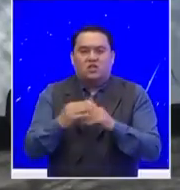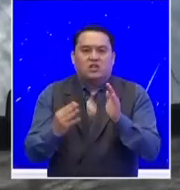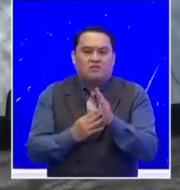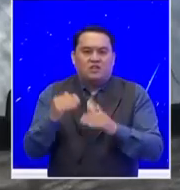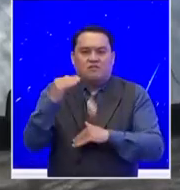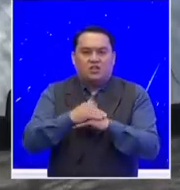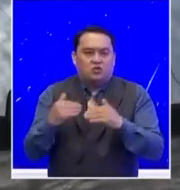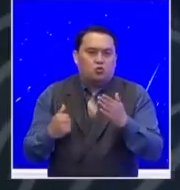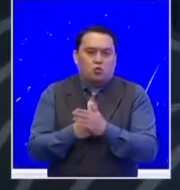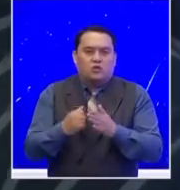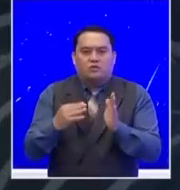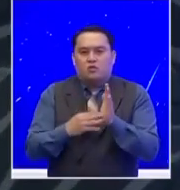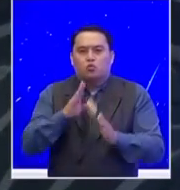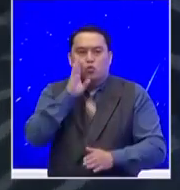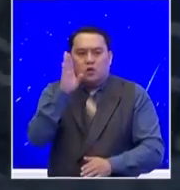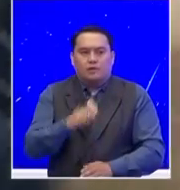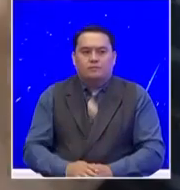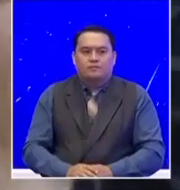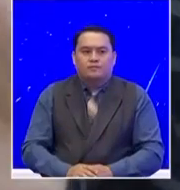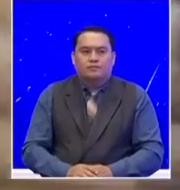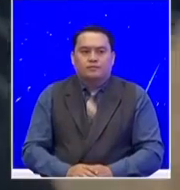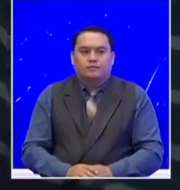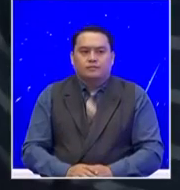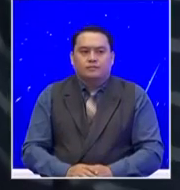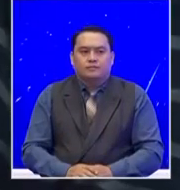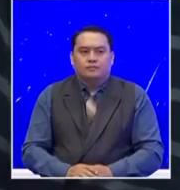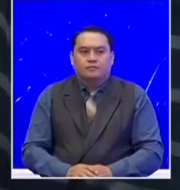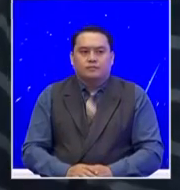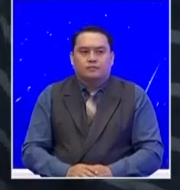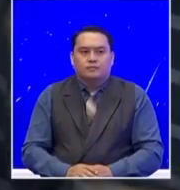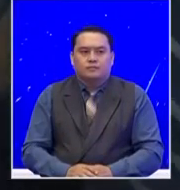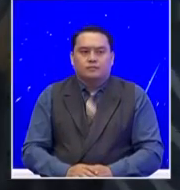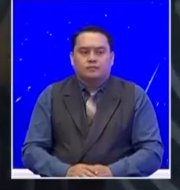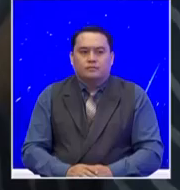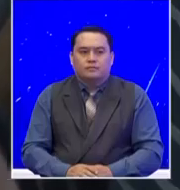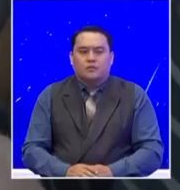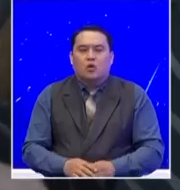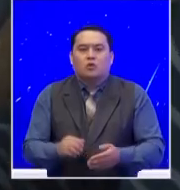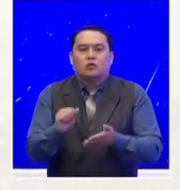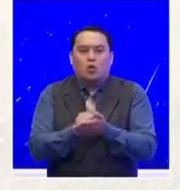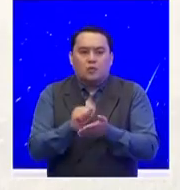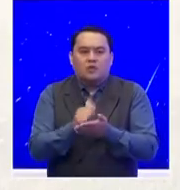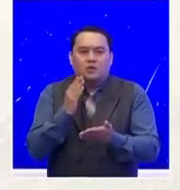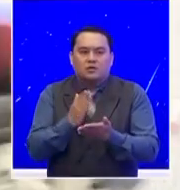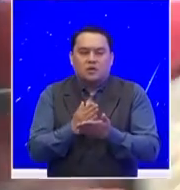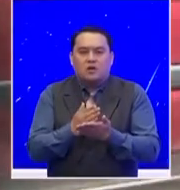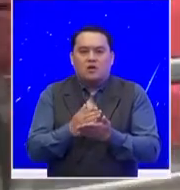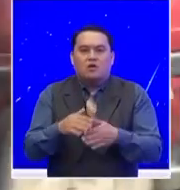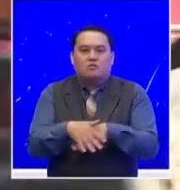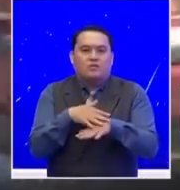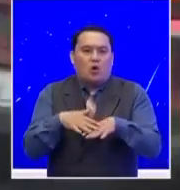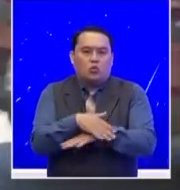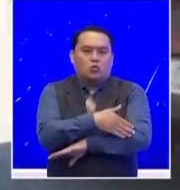вечера до 9 утра. Вот больной первой группы, с больницы везут, бумага есть? Убрали. Конечно, дай бумагу. На самых